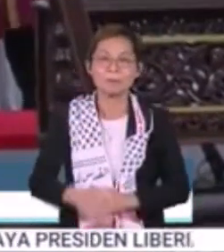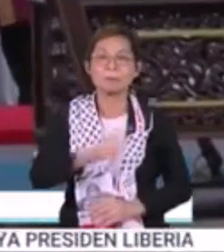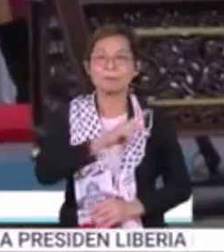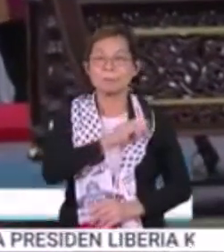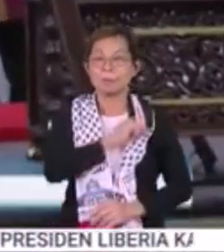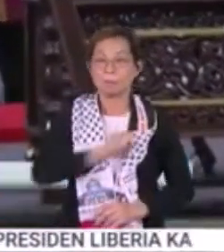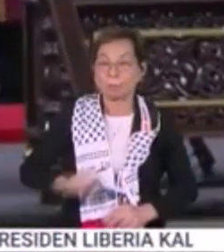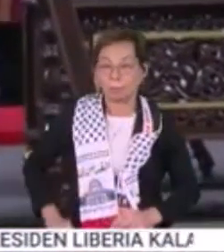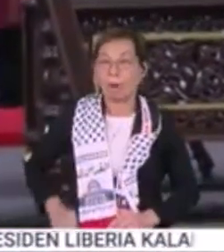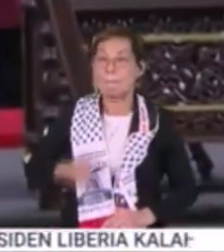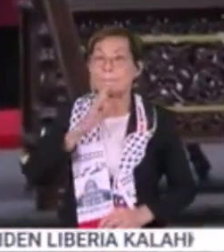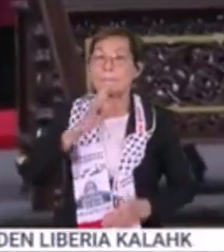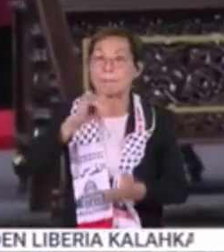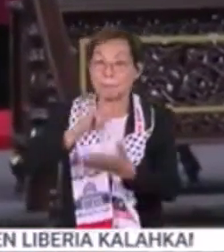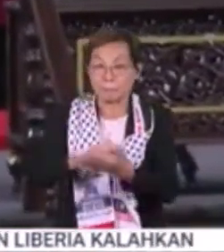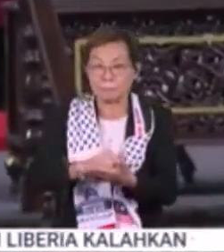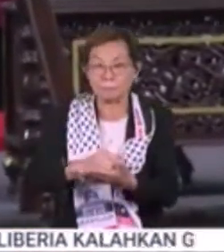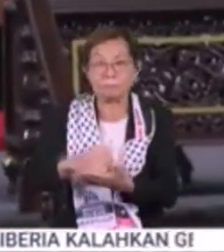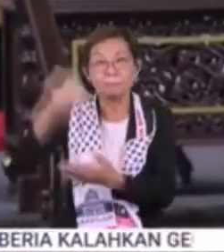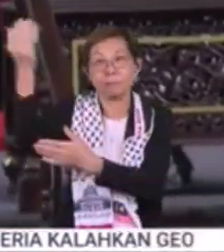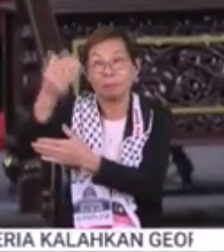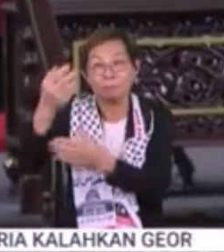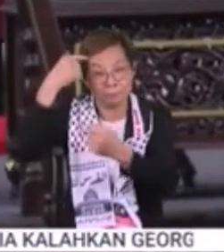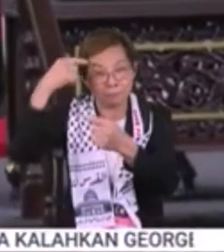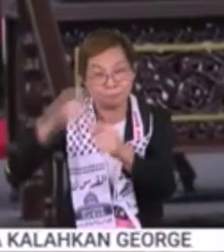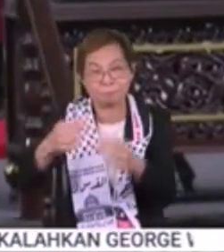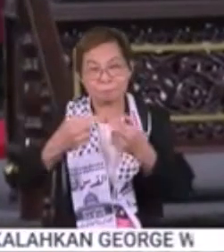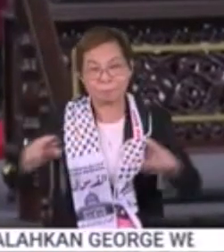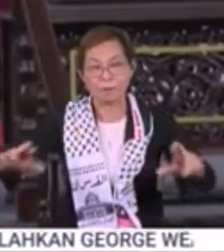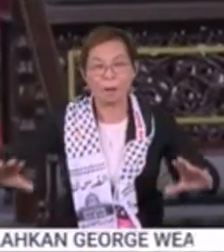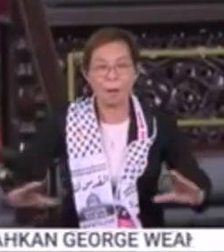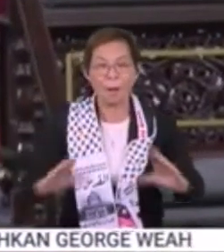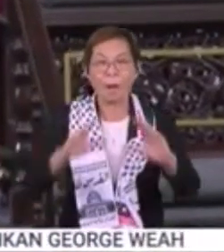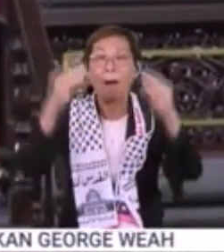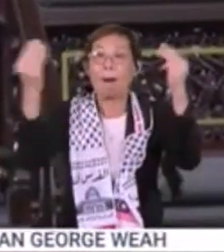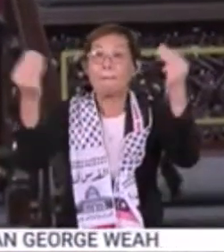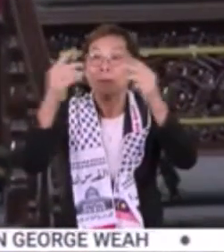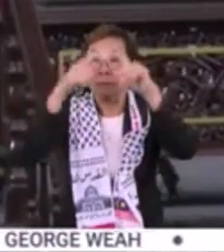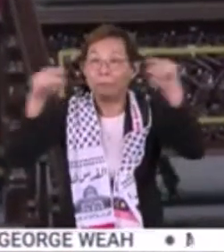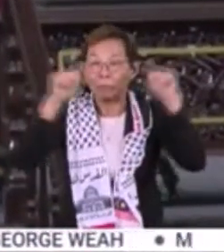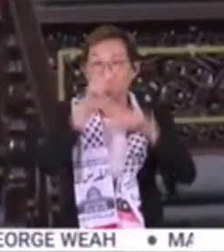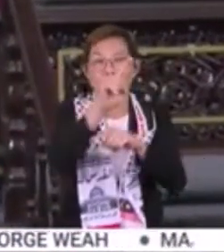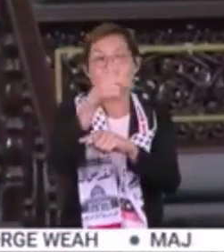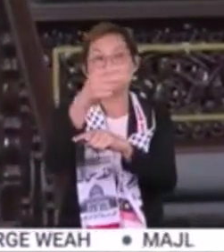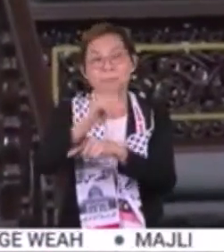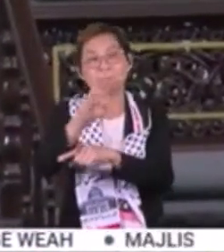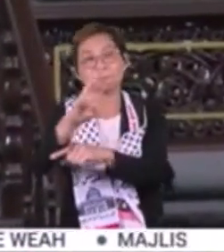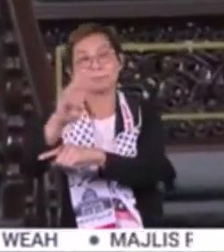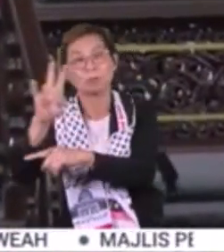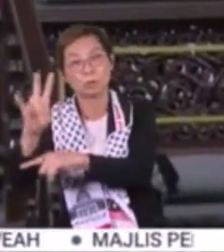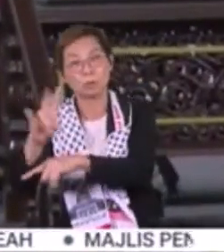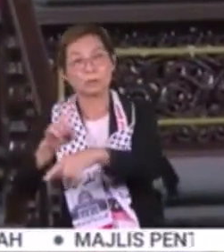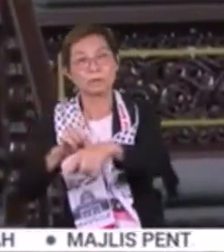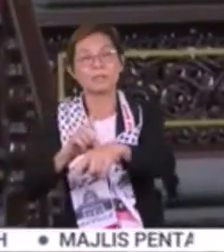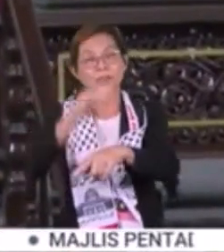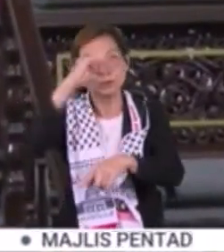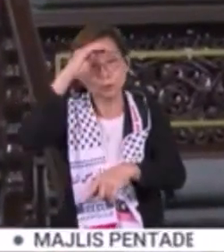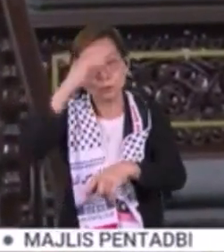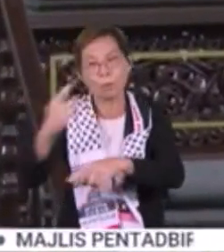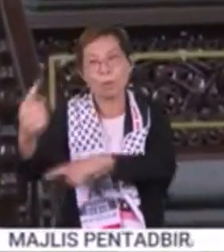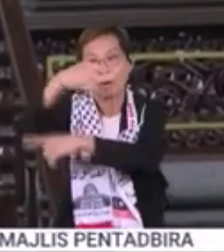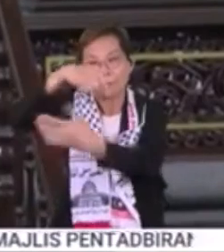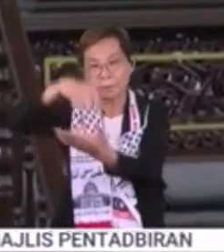Baginda bertitah demikian ketika berkenan berucap merasmikan Majlis Convocation UTM ke-67 di Skudai hari ini.